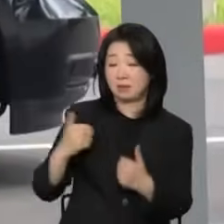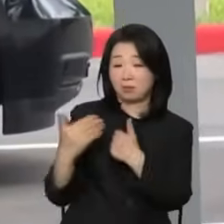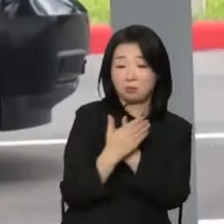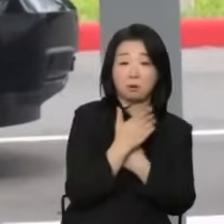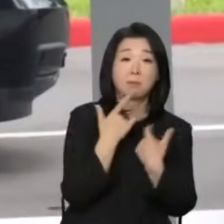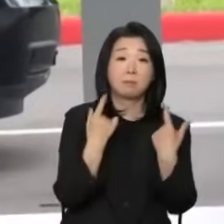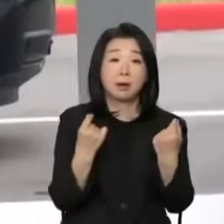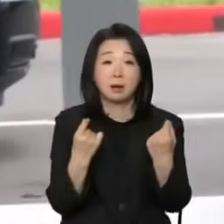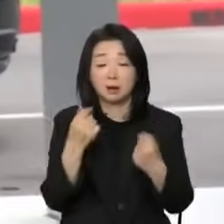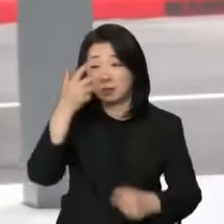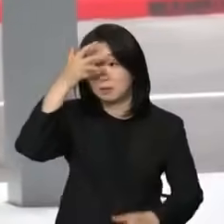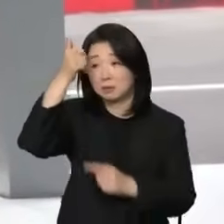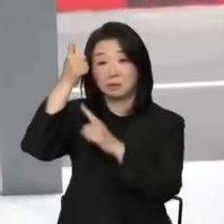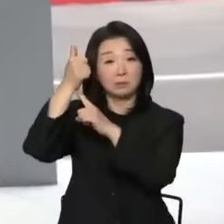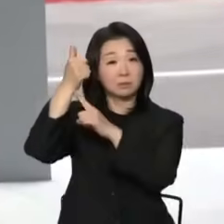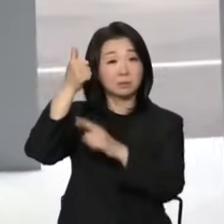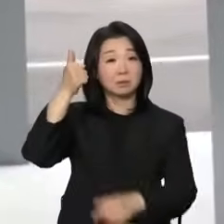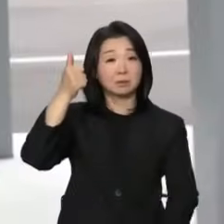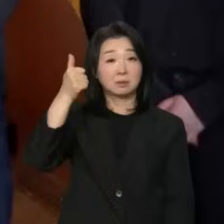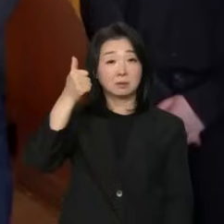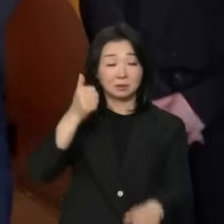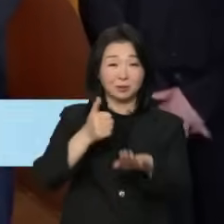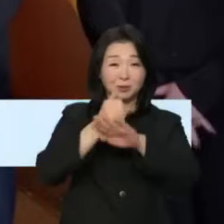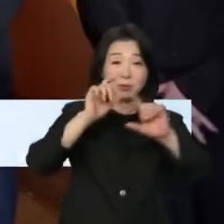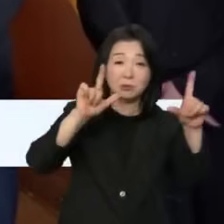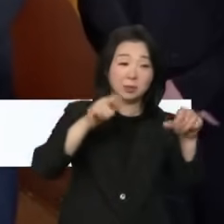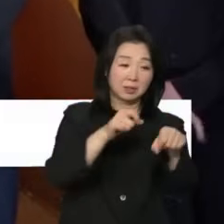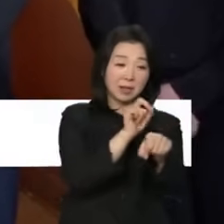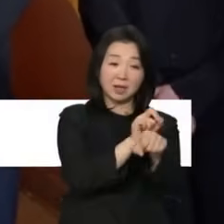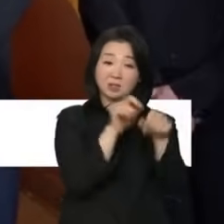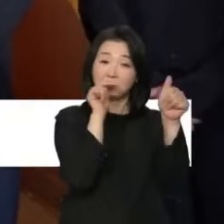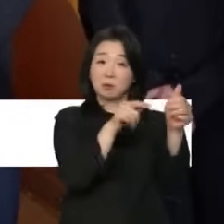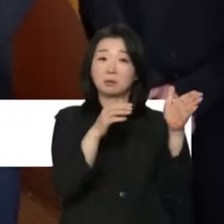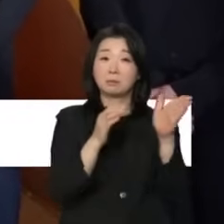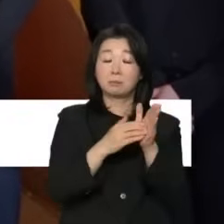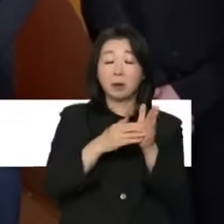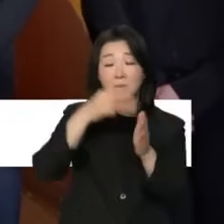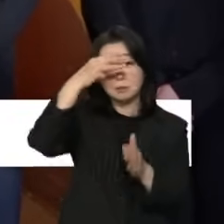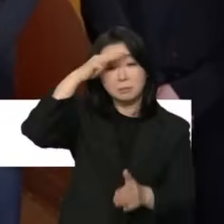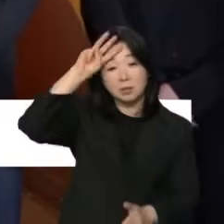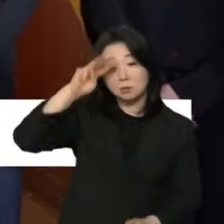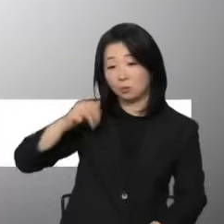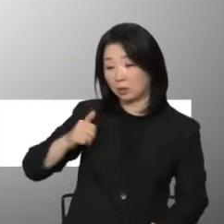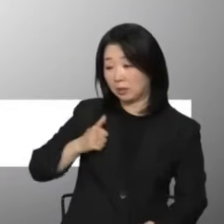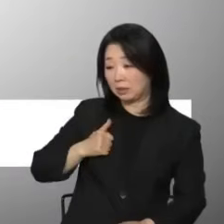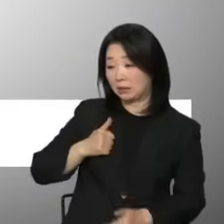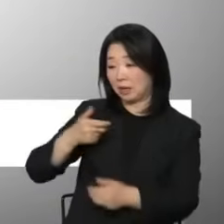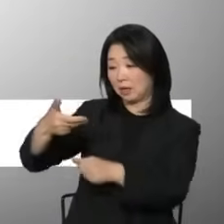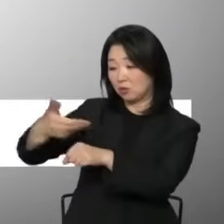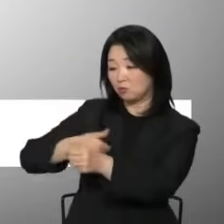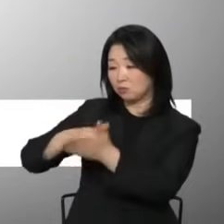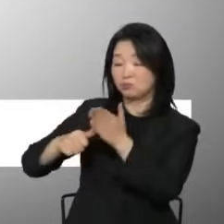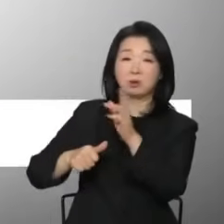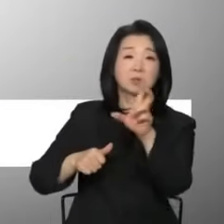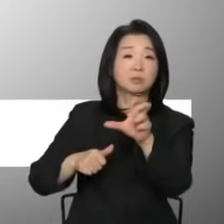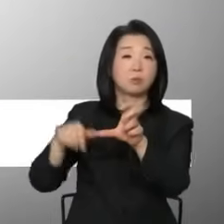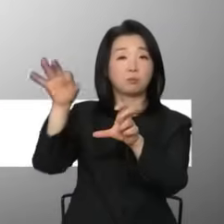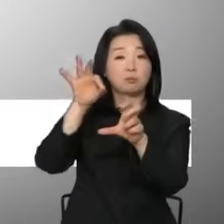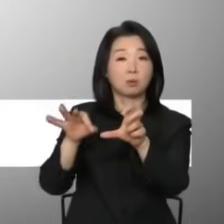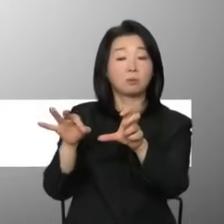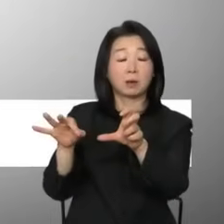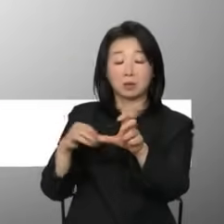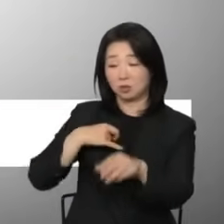최근 트럼프는 취임 첫날 행정 명령을 통해 멕시코와 캐나다 수입 제품의 25%, 그리고